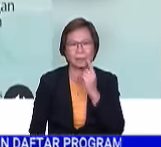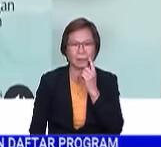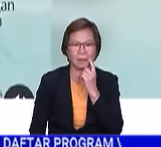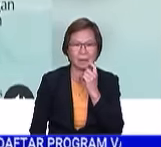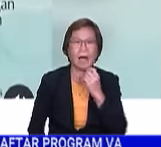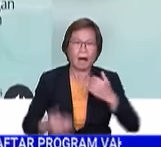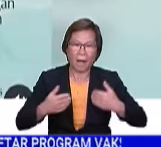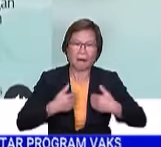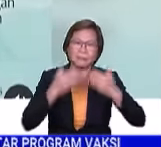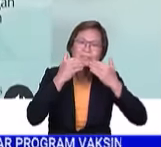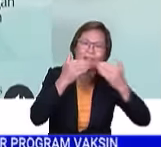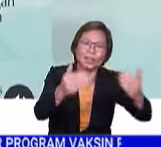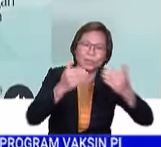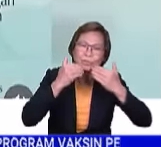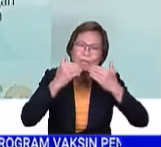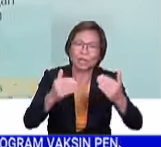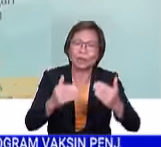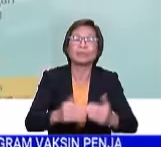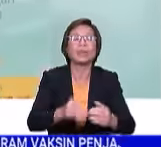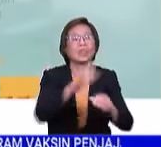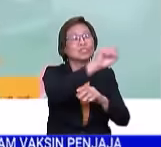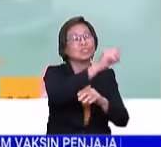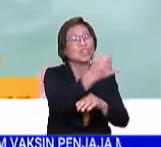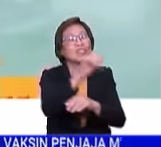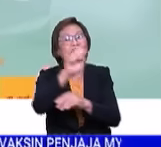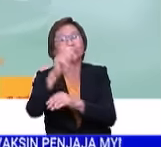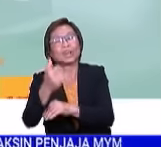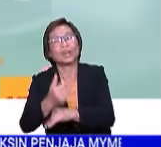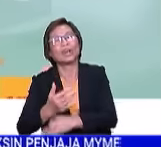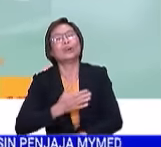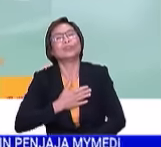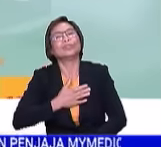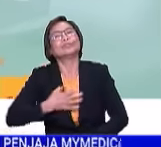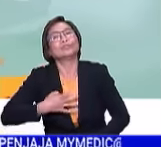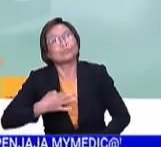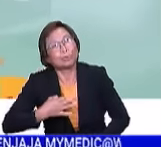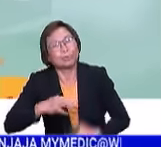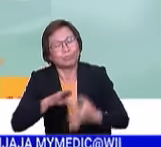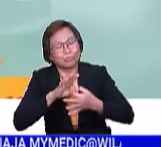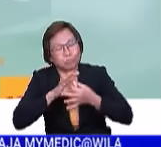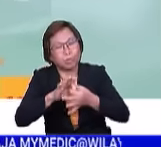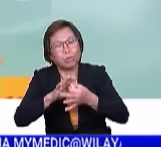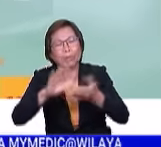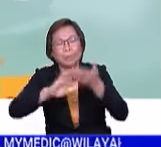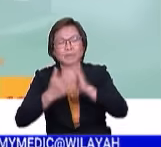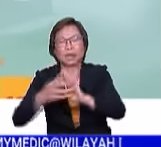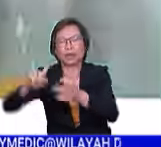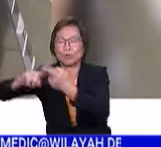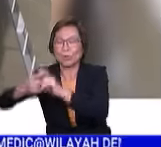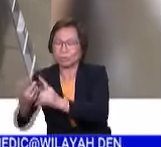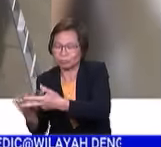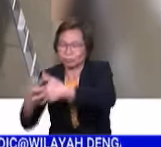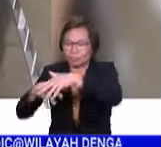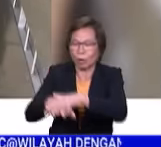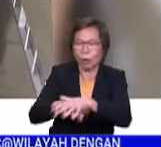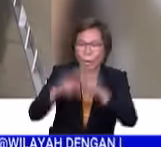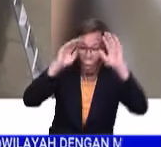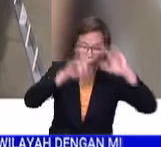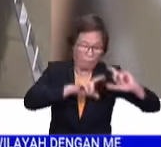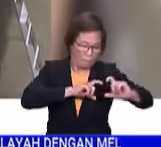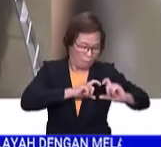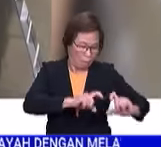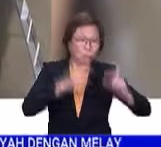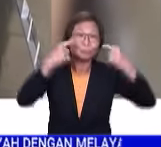Beliau turut berterima kasih dengan beberapa syarikat yang sudi bekerjasama dan menjadi rakan kolaborasi prihatin